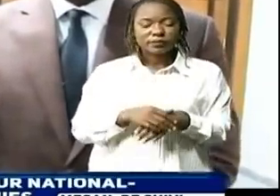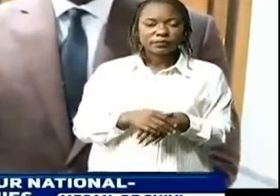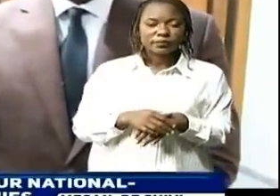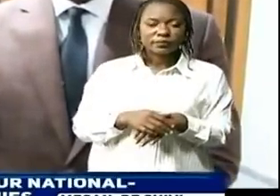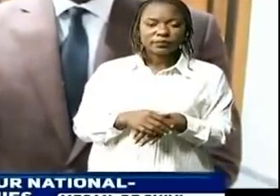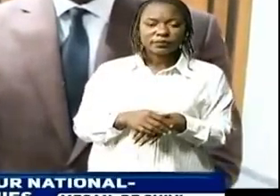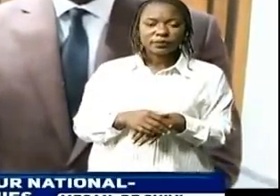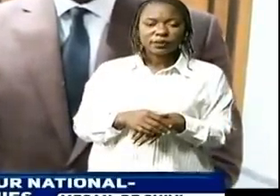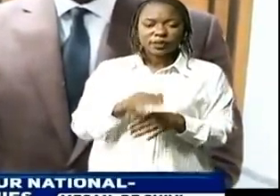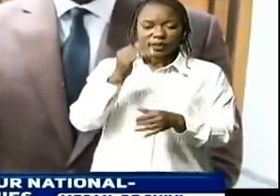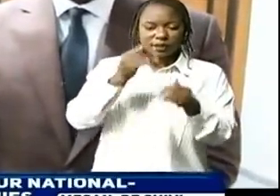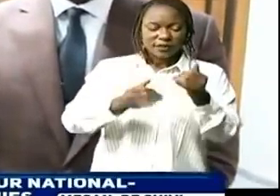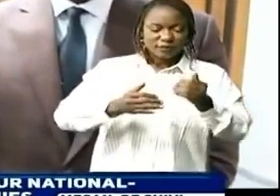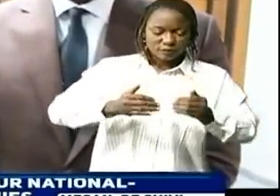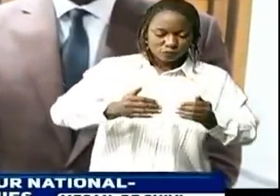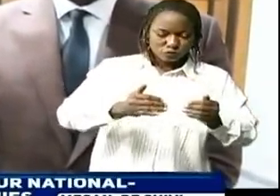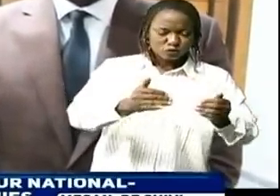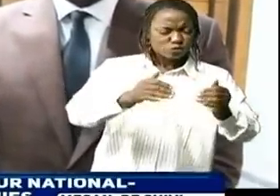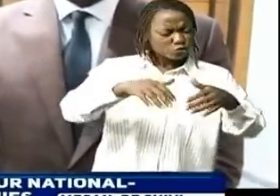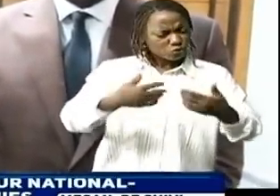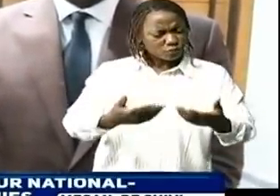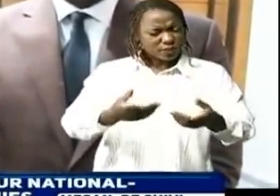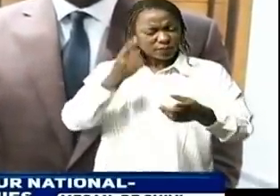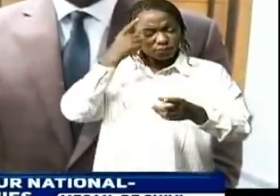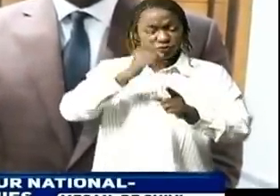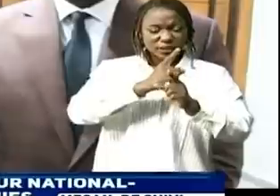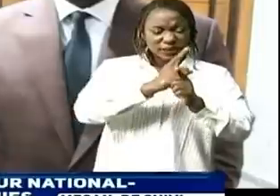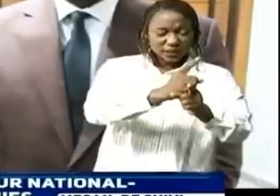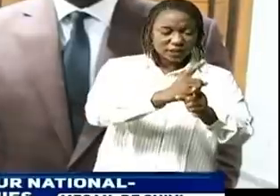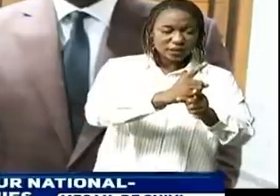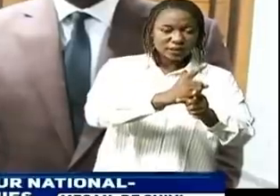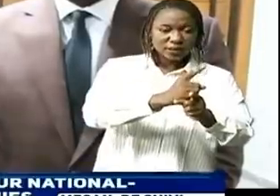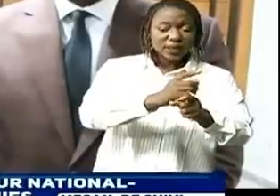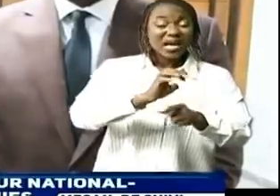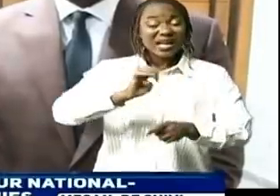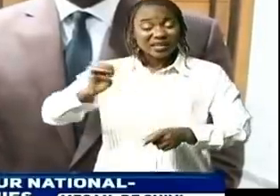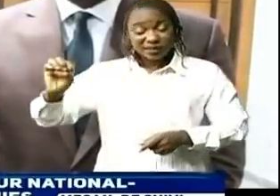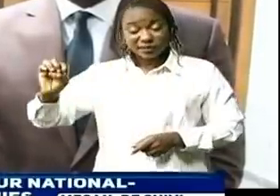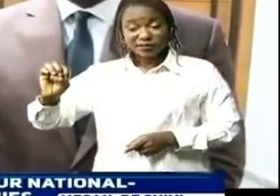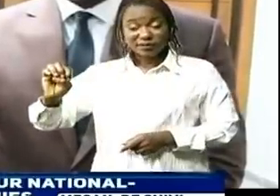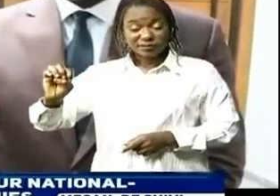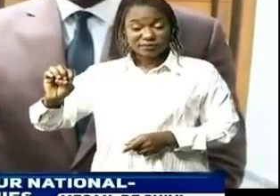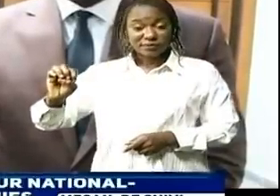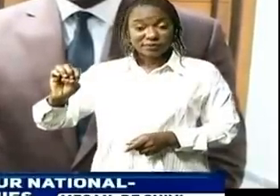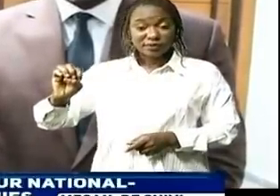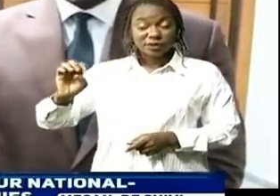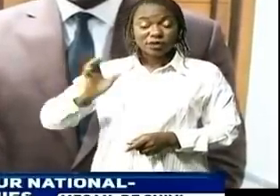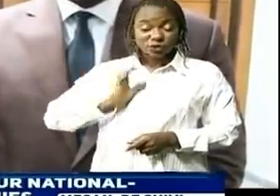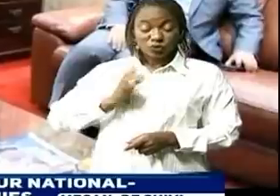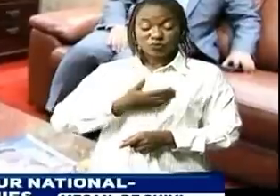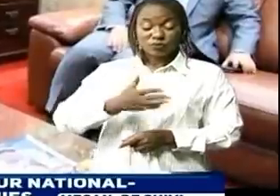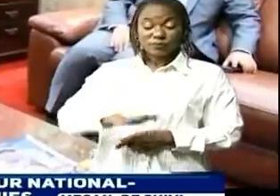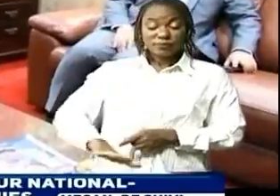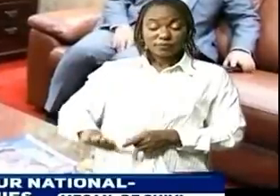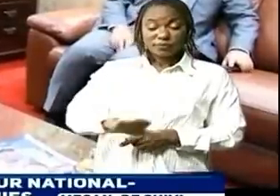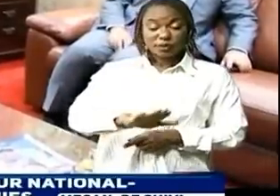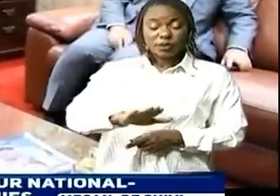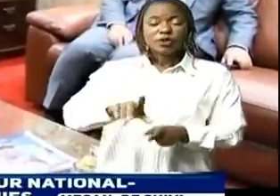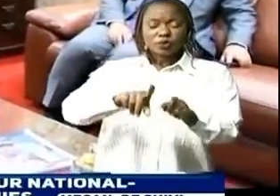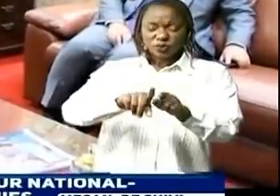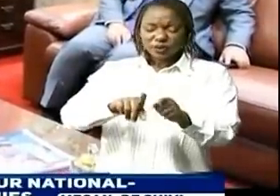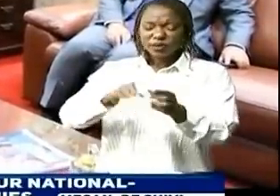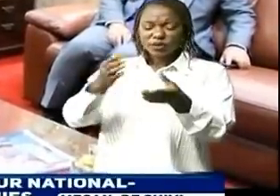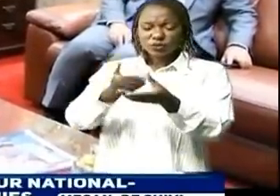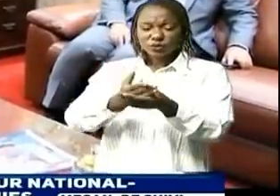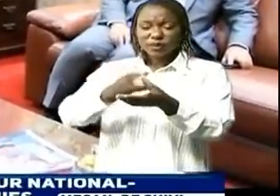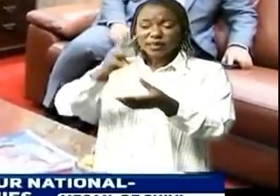dernières évolutions sécuritaires à l'est de votre pays. Les dossiers